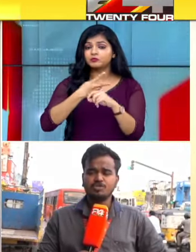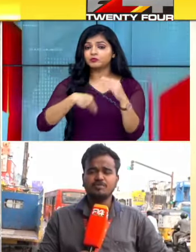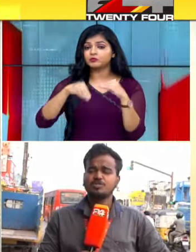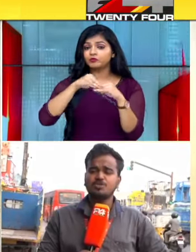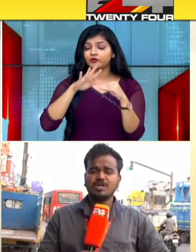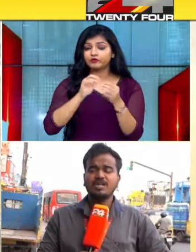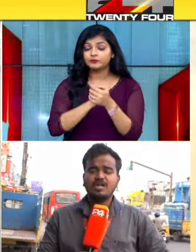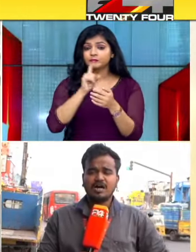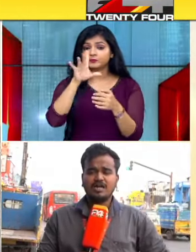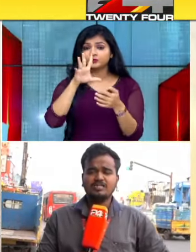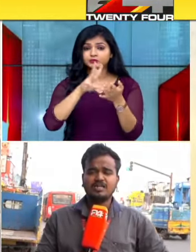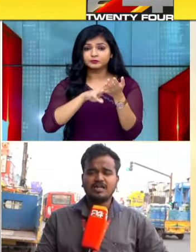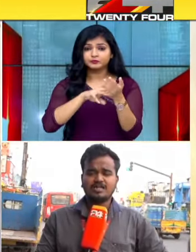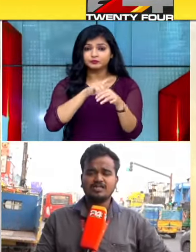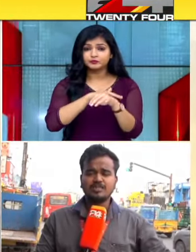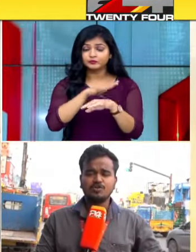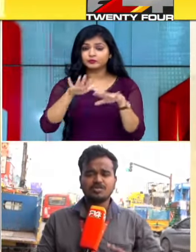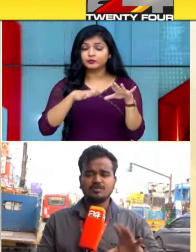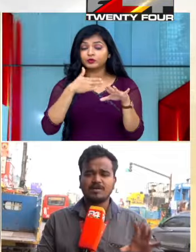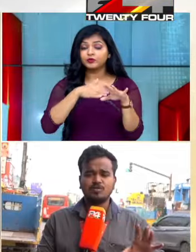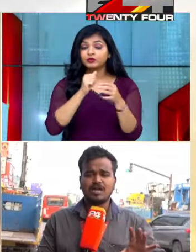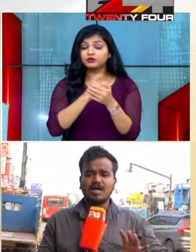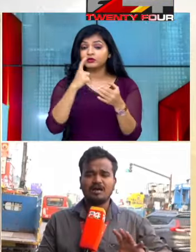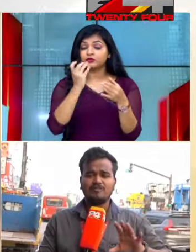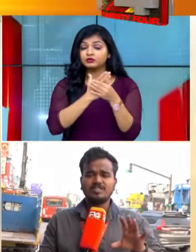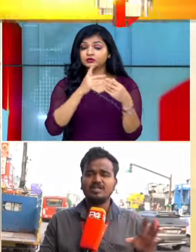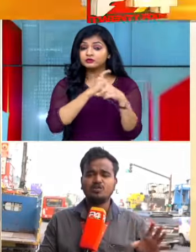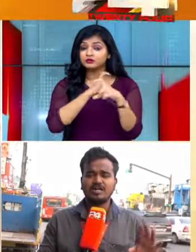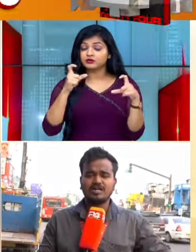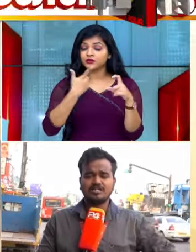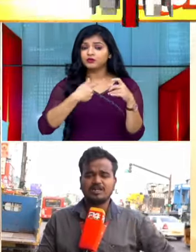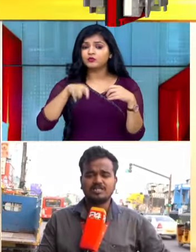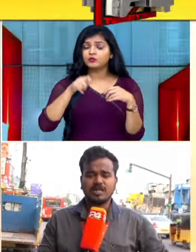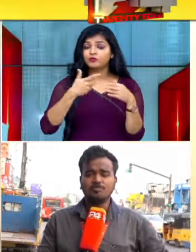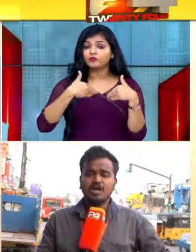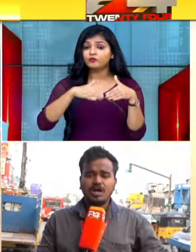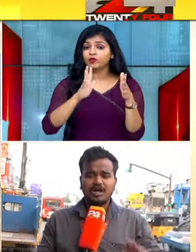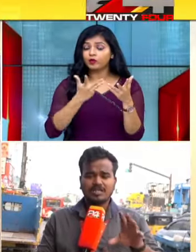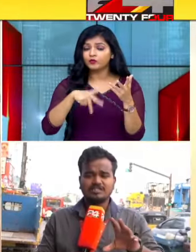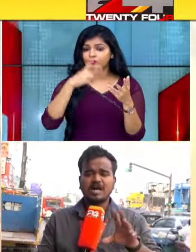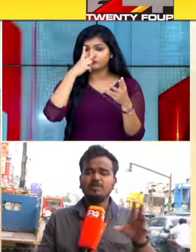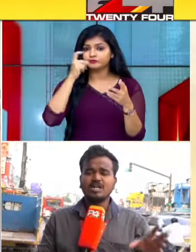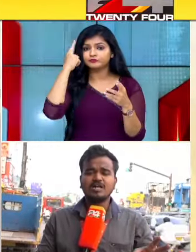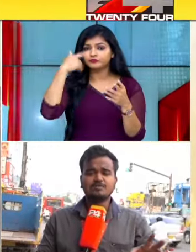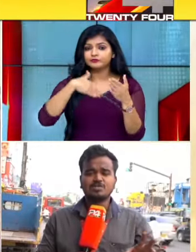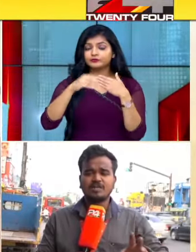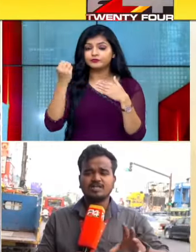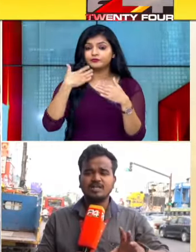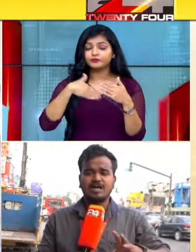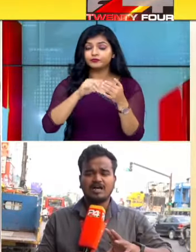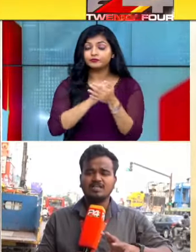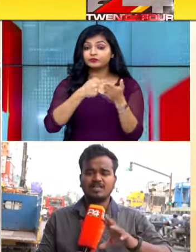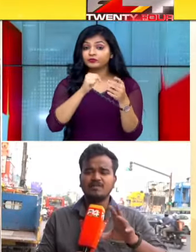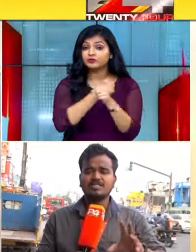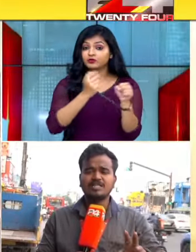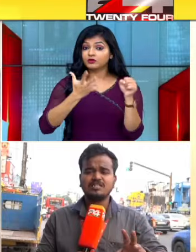ഒരു 15 മിനിറ്റിനുള്ളിൽ ഈ കേസിൻ്റെ ഒരു കൃത്യമായിട്ടുള്ള വിധി എങ്ങോട്ടാണ് എന്ന് മനസ്സിലാകും. ഈ ജാമ്യം നൽകാത്ത പക്ഷം,